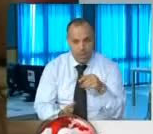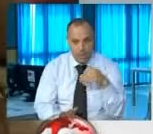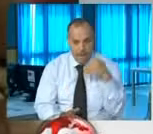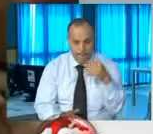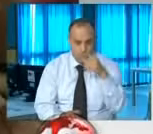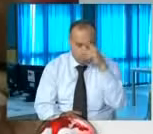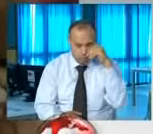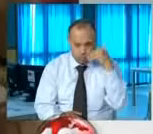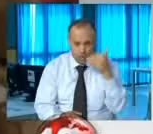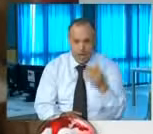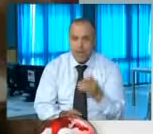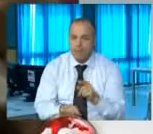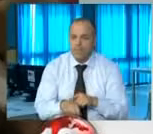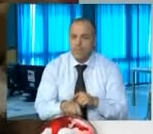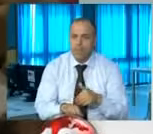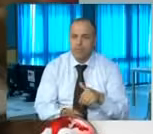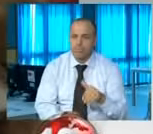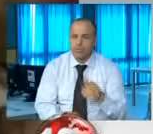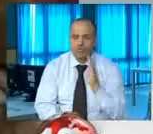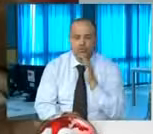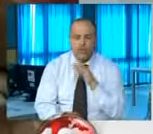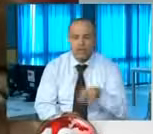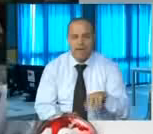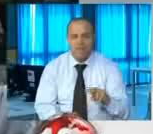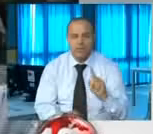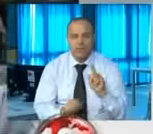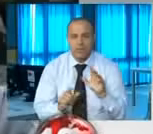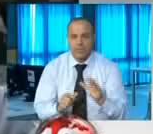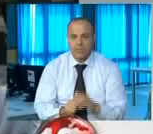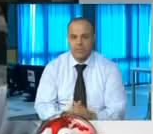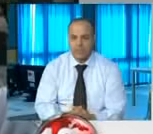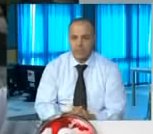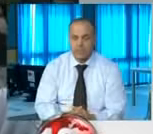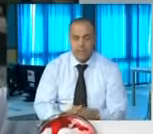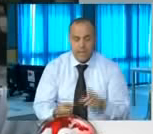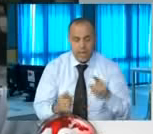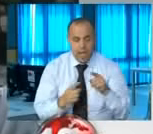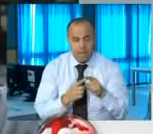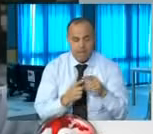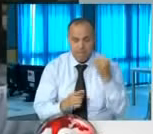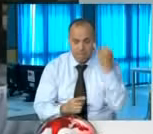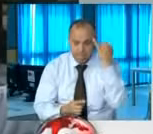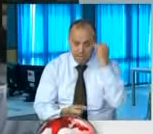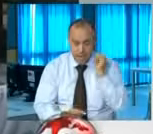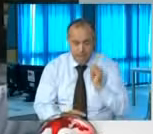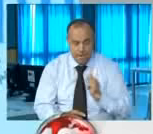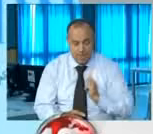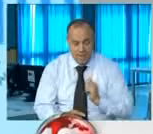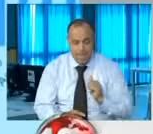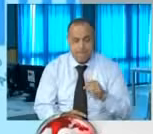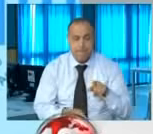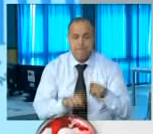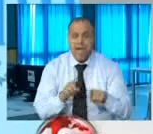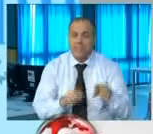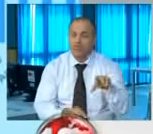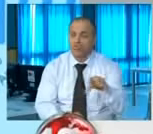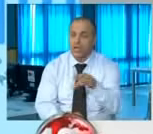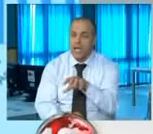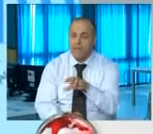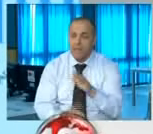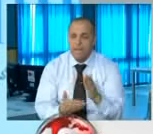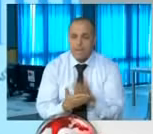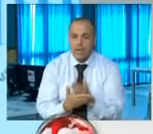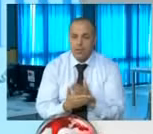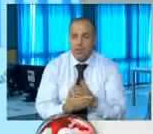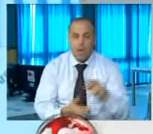الله ابتداء من جانفي 2017. وبهدف دفع المبادرة الخاصة في بعض الجهات، أعد برنامج